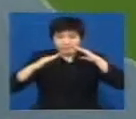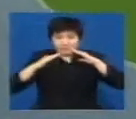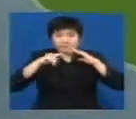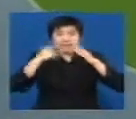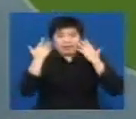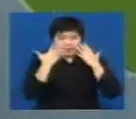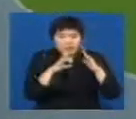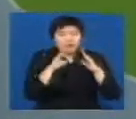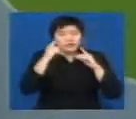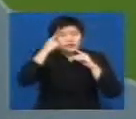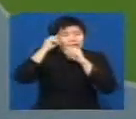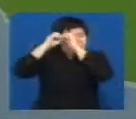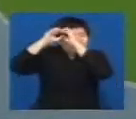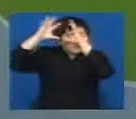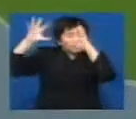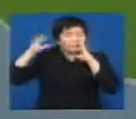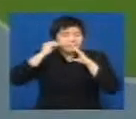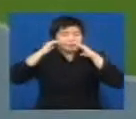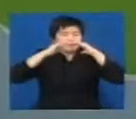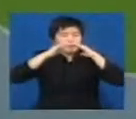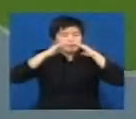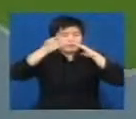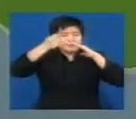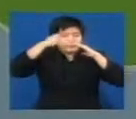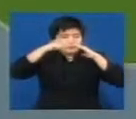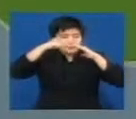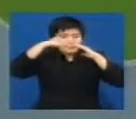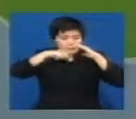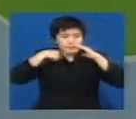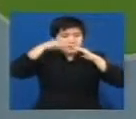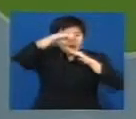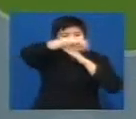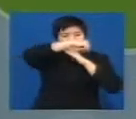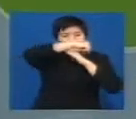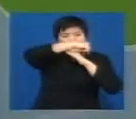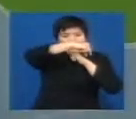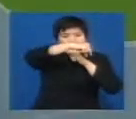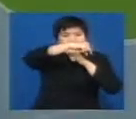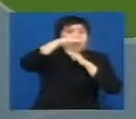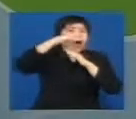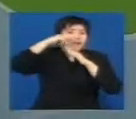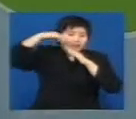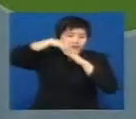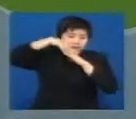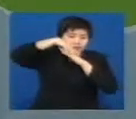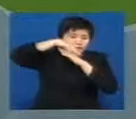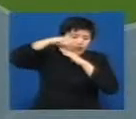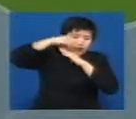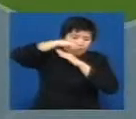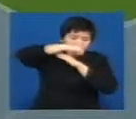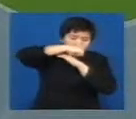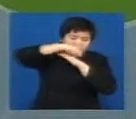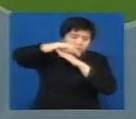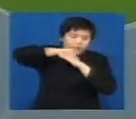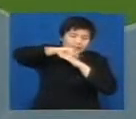ลองหลับตาลึกบ้านเรานะตกนะฮะก็ต้องมีรางนะฮะรางคืออะไรจากรางเนี่ย ตุ่มเ